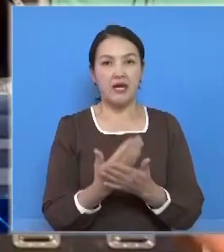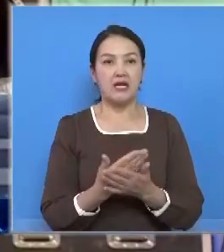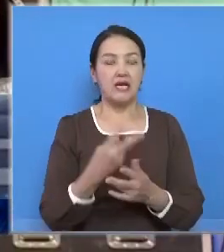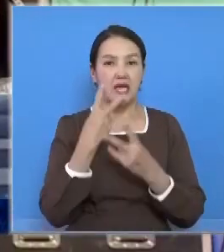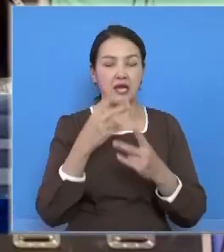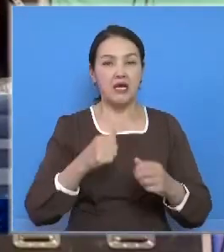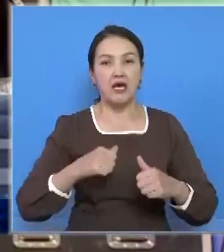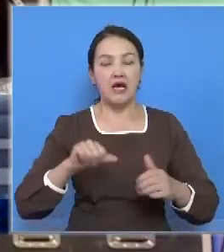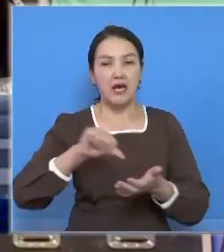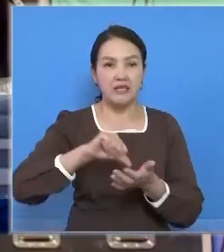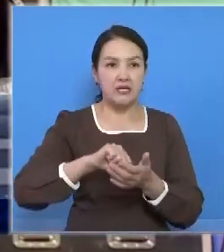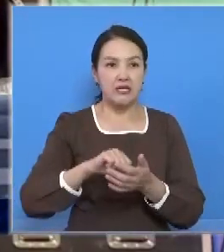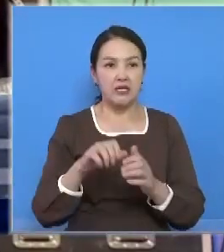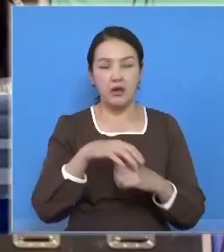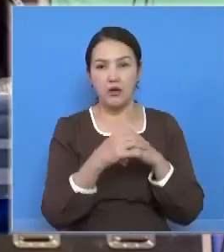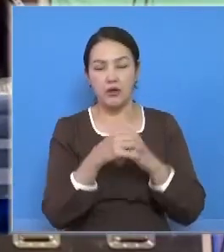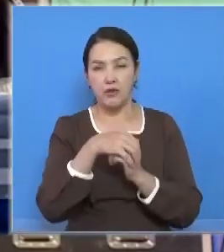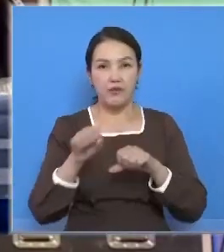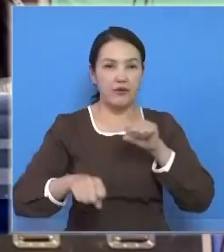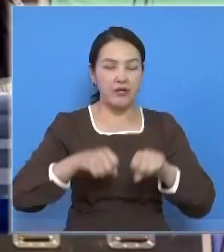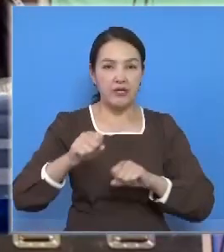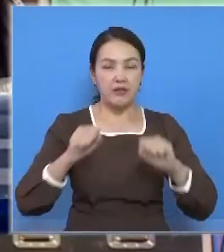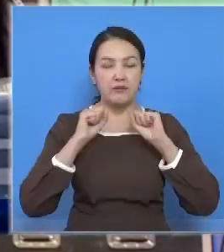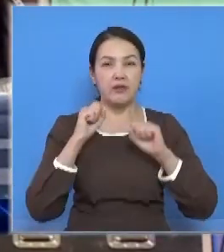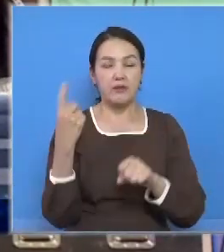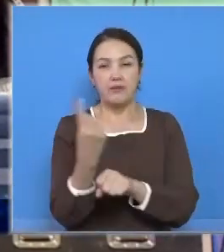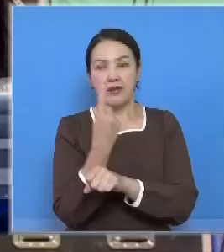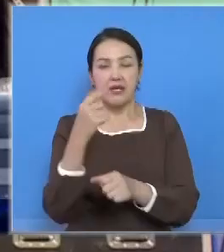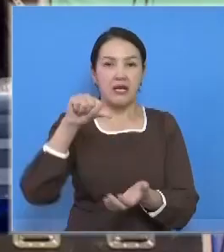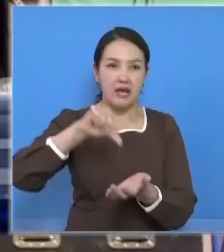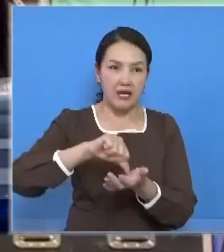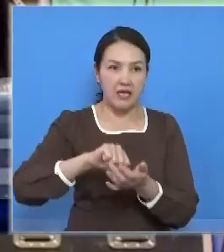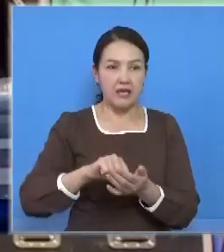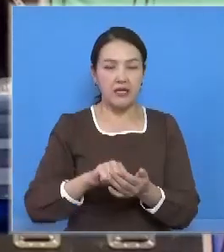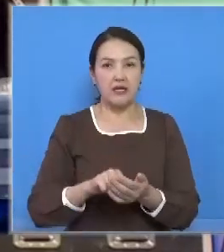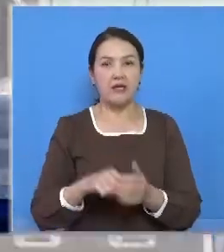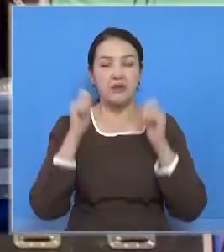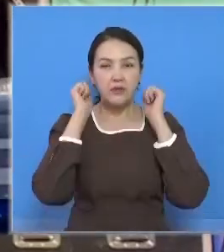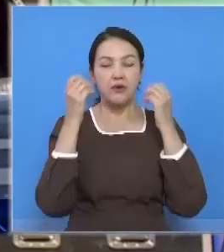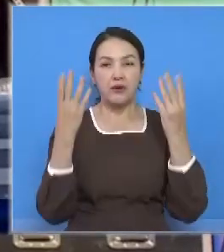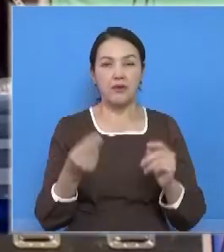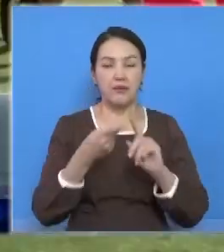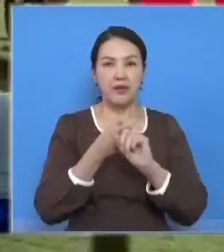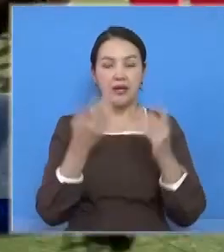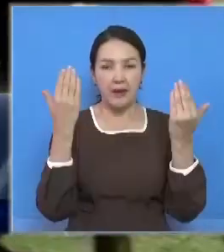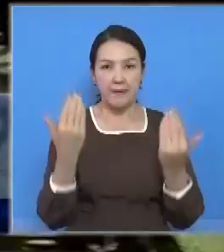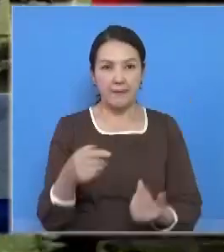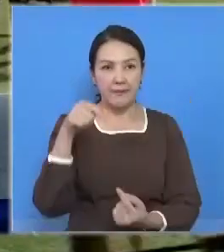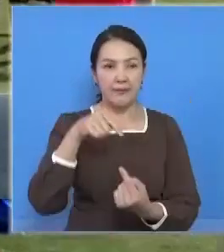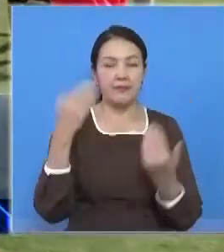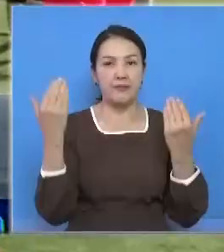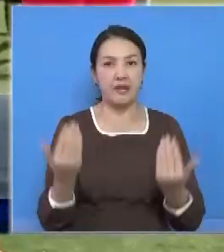Жүгіруге қатысам, күреске, бірақ велошпортқа бірінші рет қатысып тұрмын. Туған күніме сәйкес келіп тұр. Бүгін туған күнім.